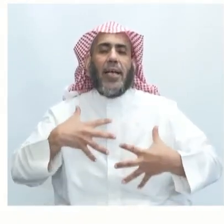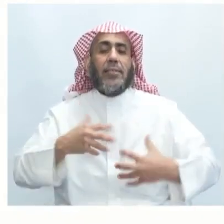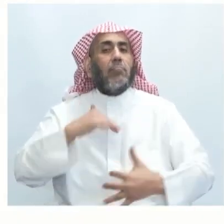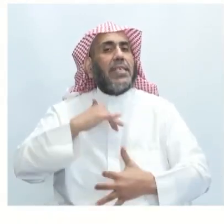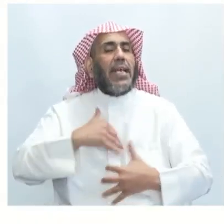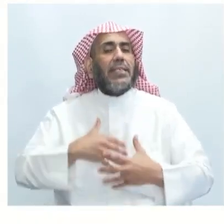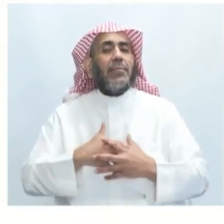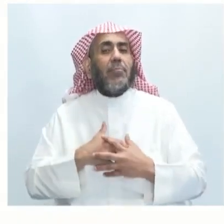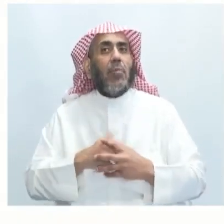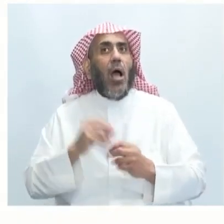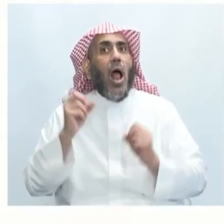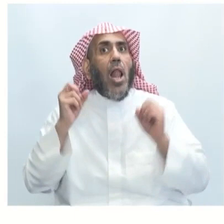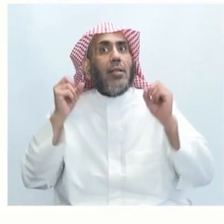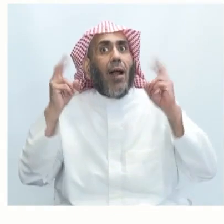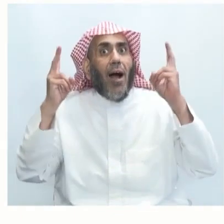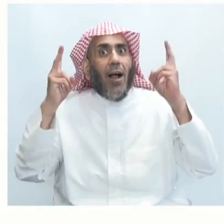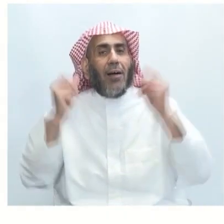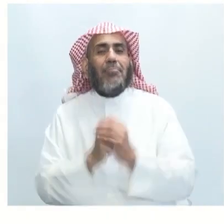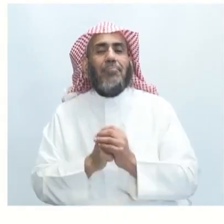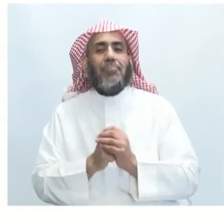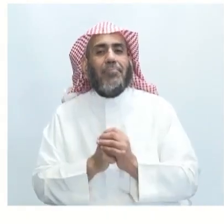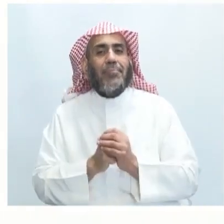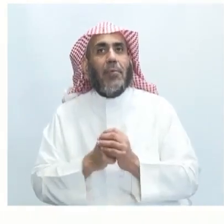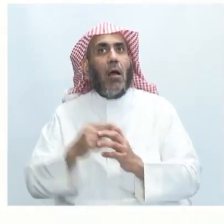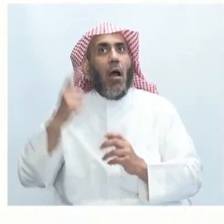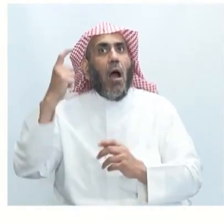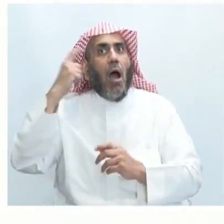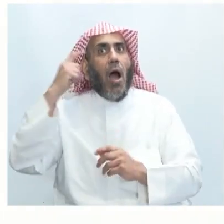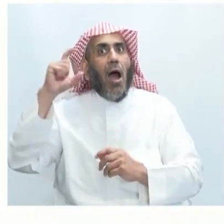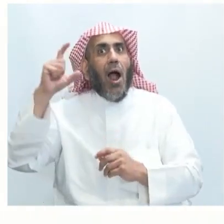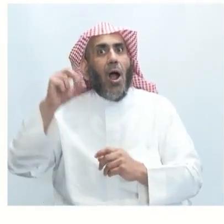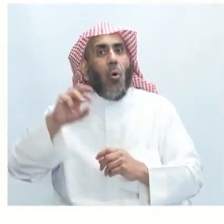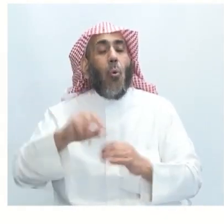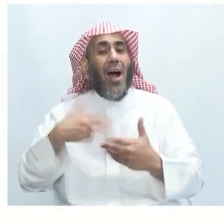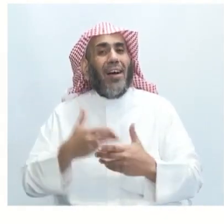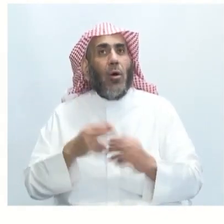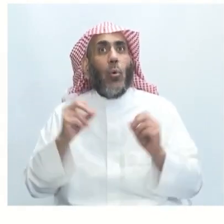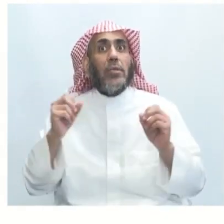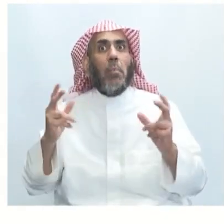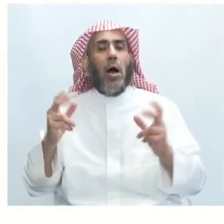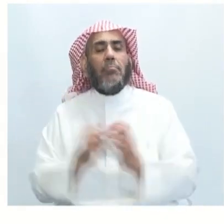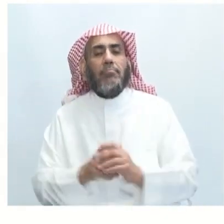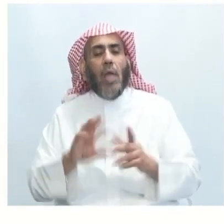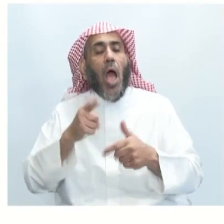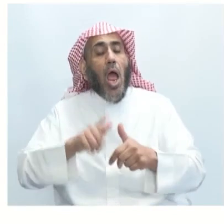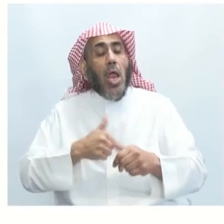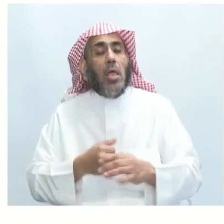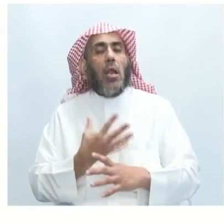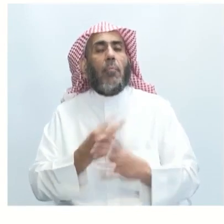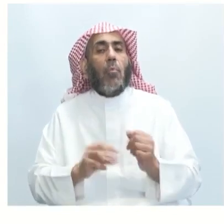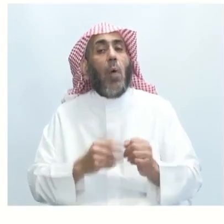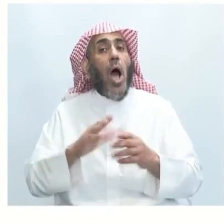الاحساس الادراك التذكر وال الممتازين والانتباه اذا ابنائي وبنات